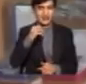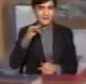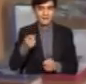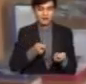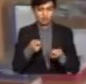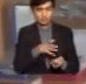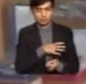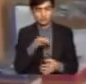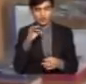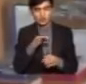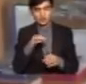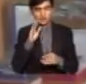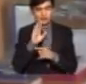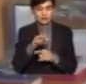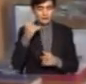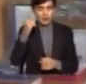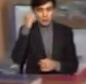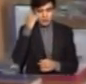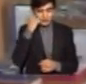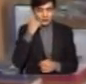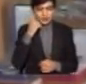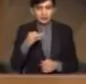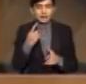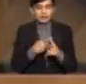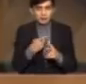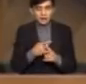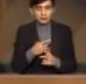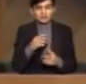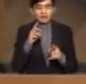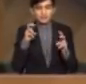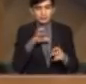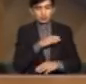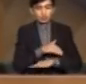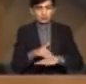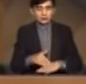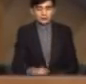просторные ему тоже установили памятник его именем назвали